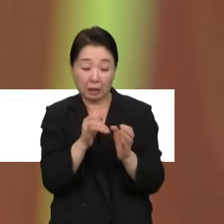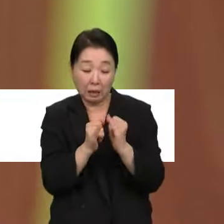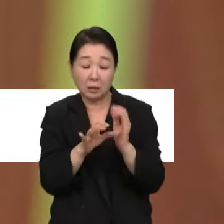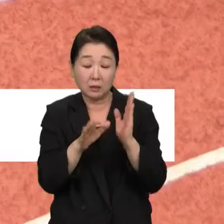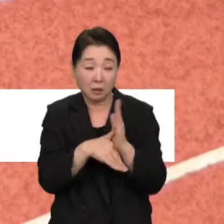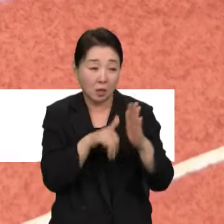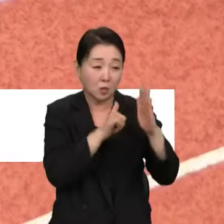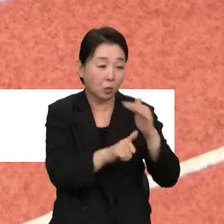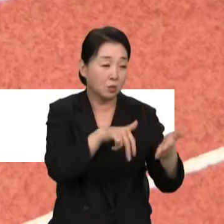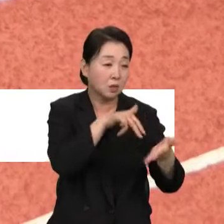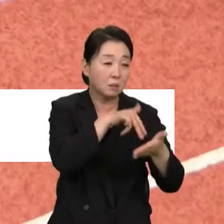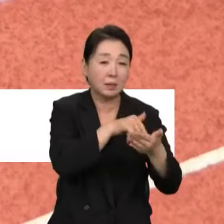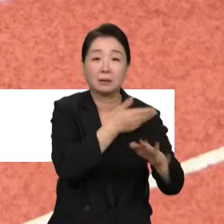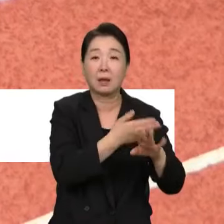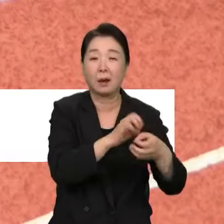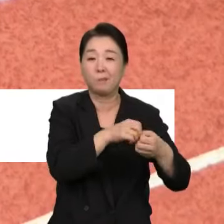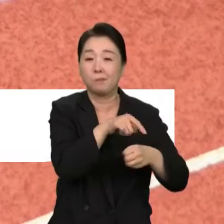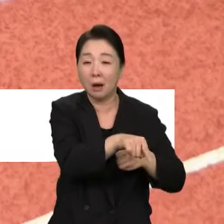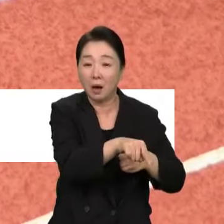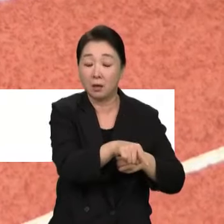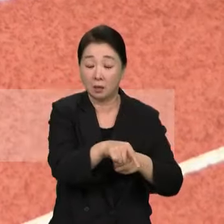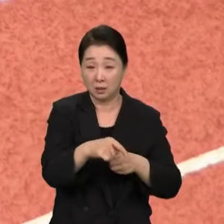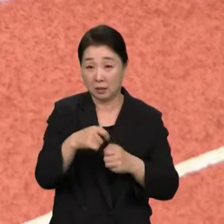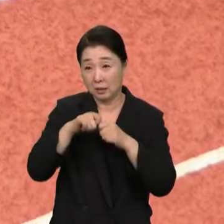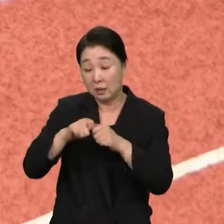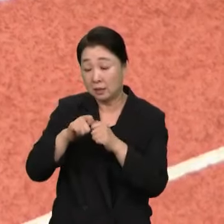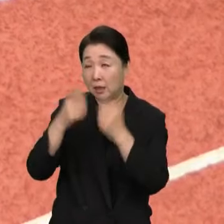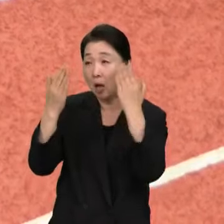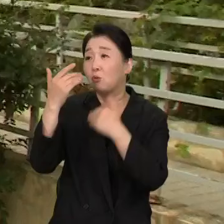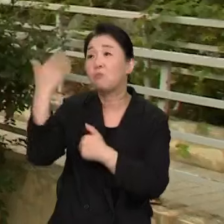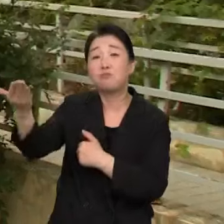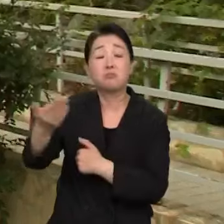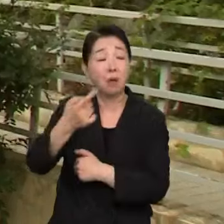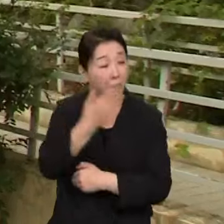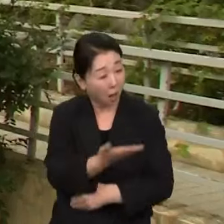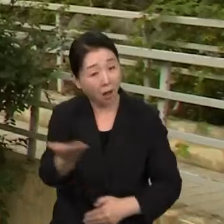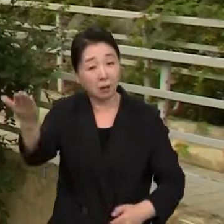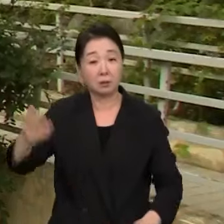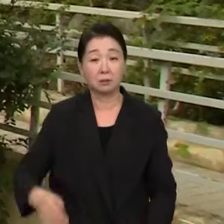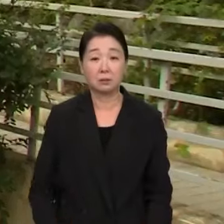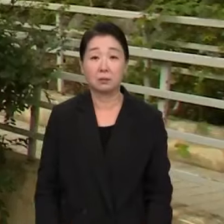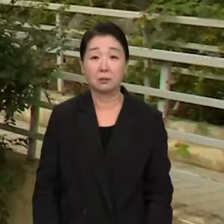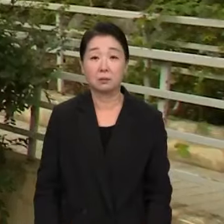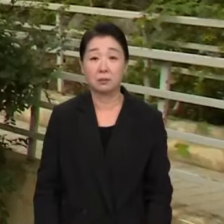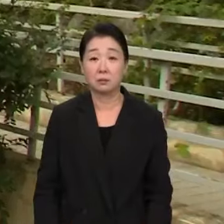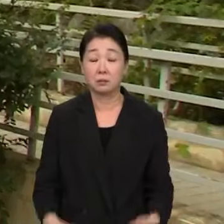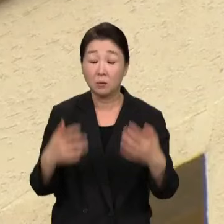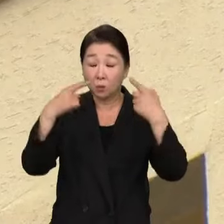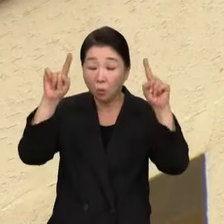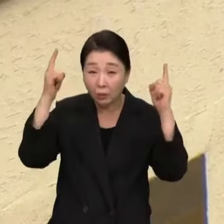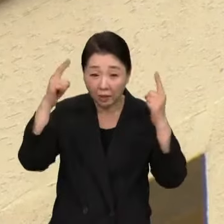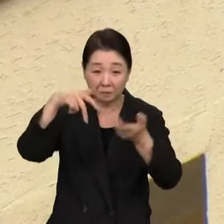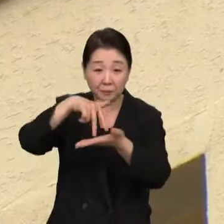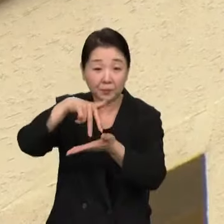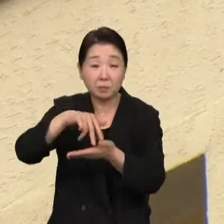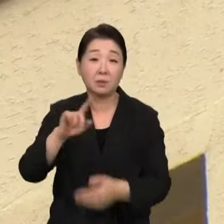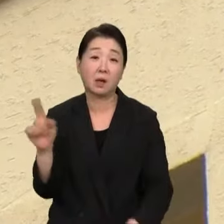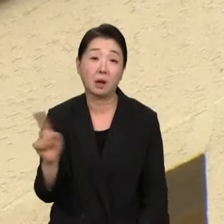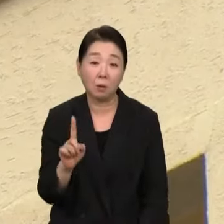사실관계가 왜곡됐다면서도 자세한 건 학교에 물어보라고 했습니다. 고대 측은 일본 경찰에서 사건성이